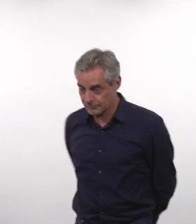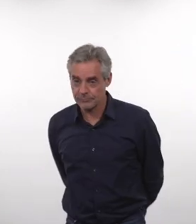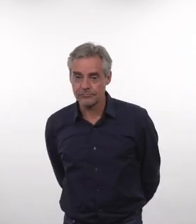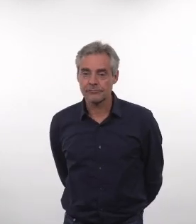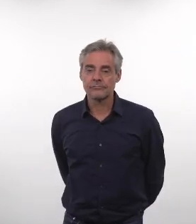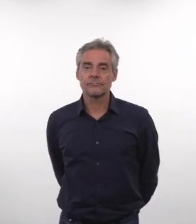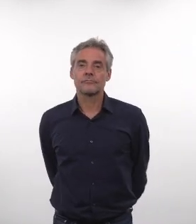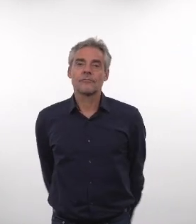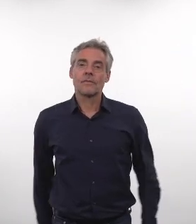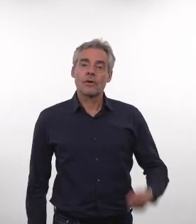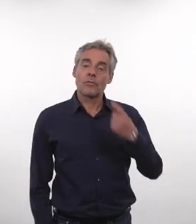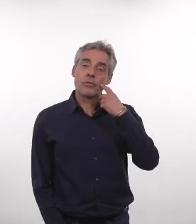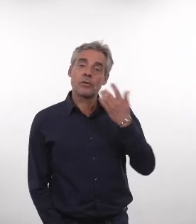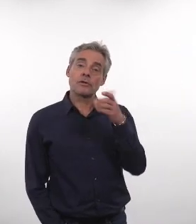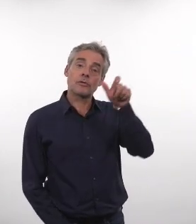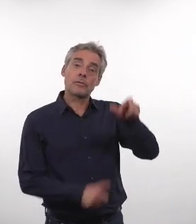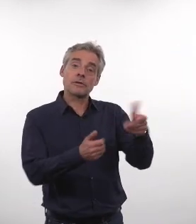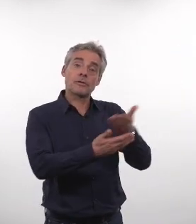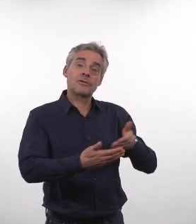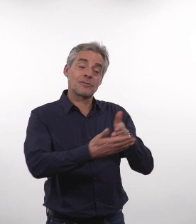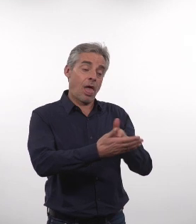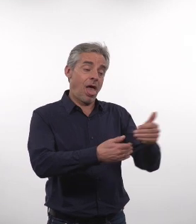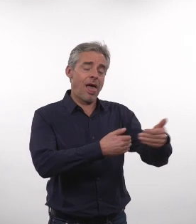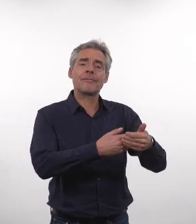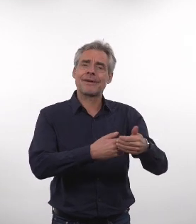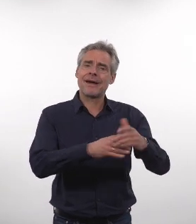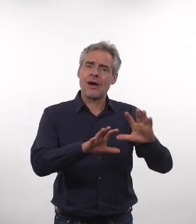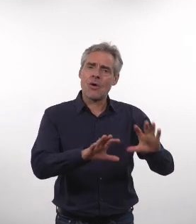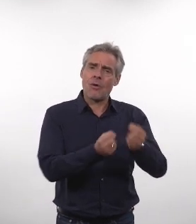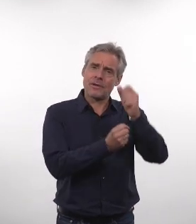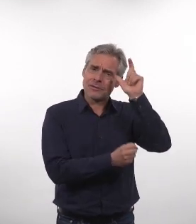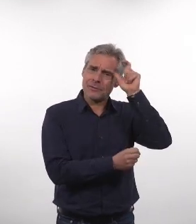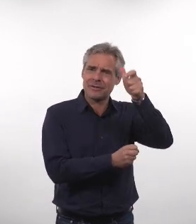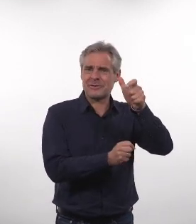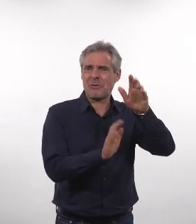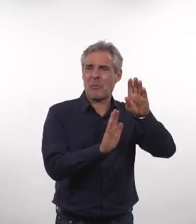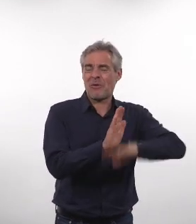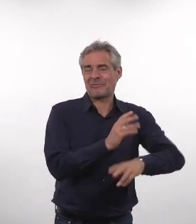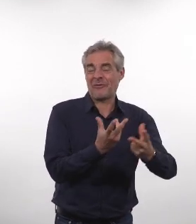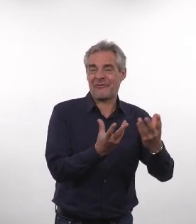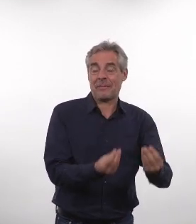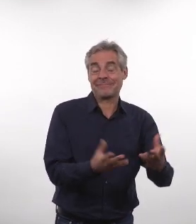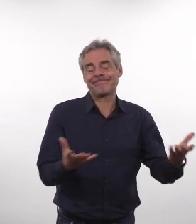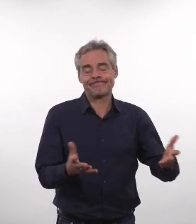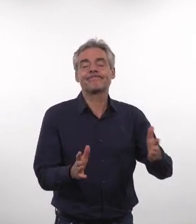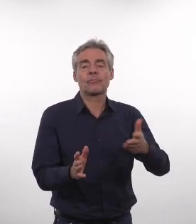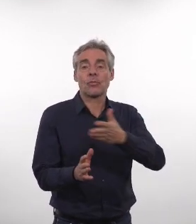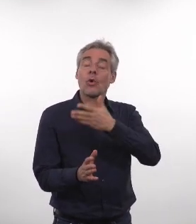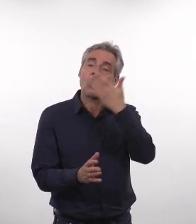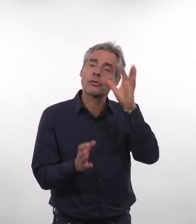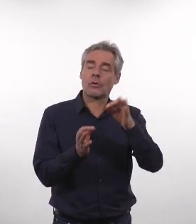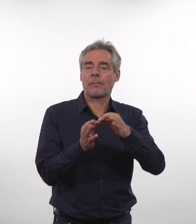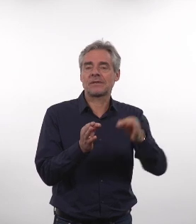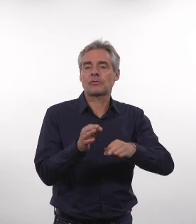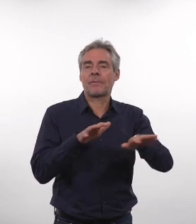en situation de handicap, mais qui auraient des moindres capacités de compréhension, et ben là, on va plutôt